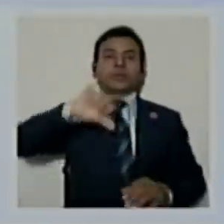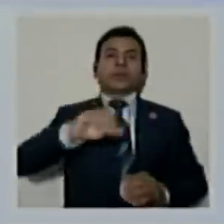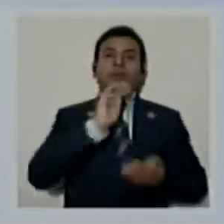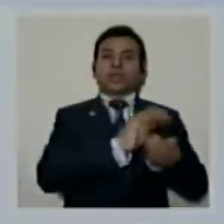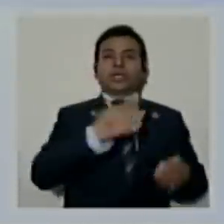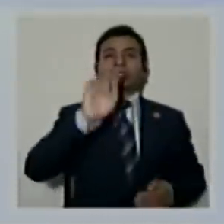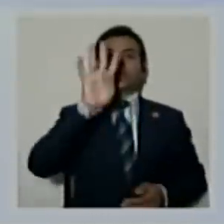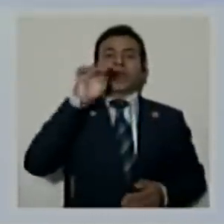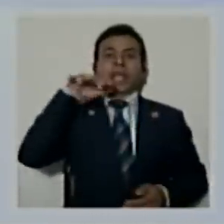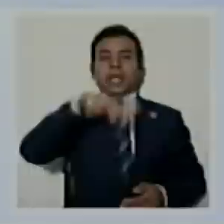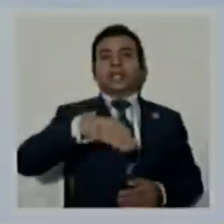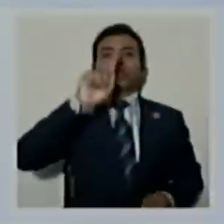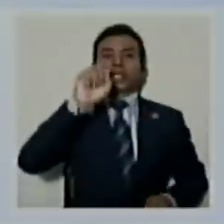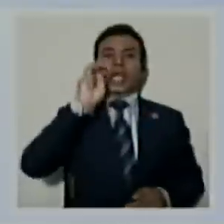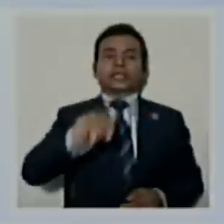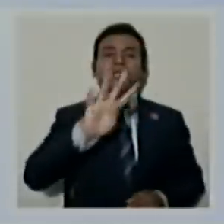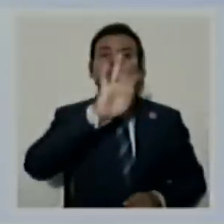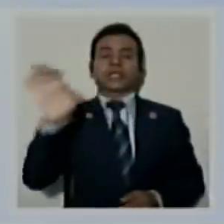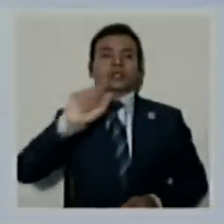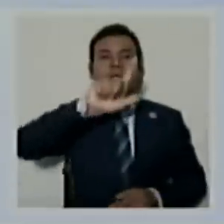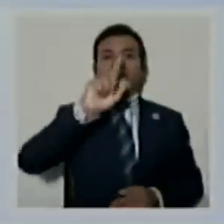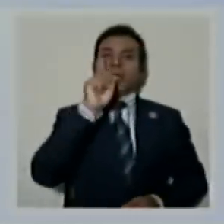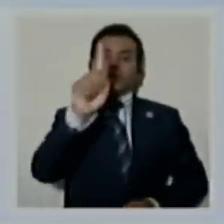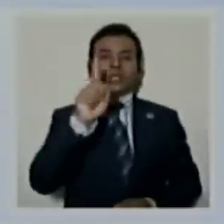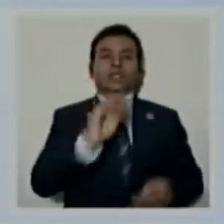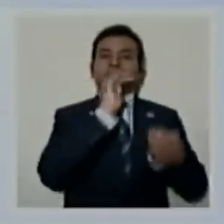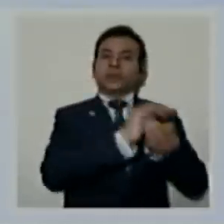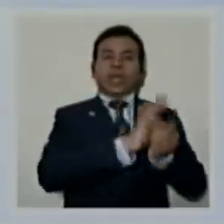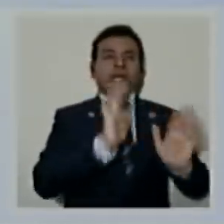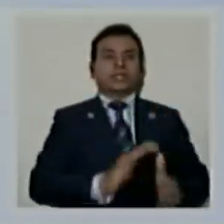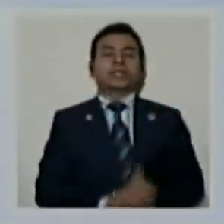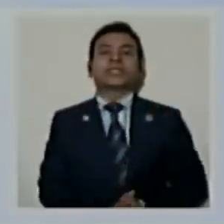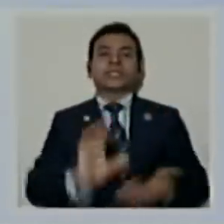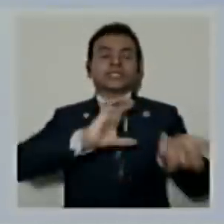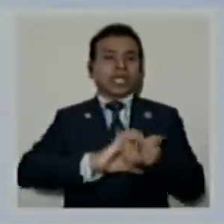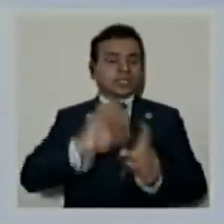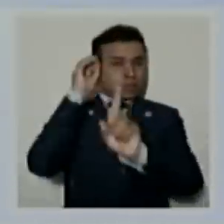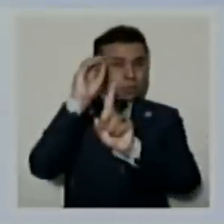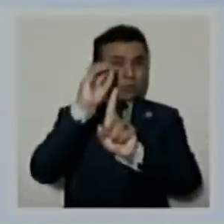24 ঘন্টায় 31,600টি এবং এ পর্যন্ত 17,10,814টি। বর্তমানে মজুত আছে